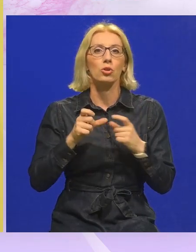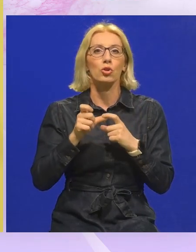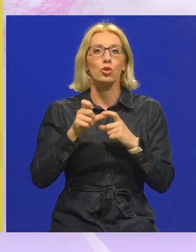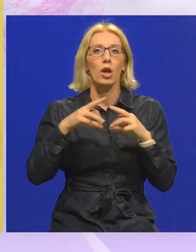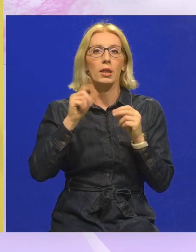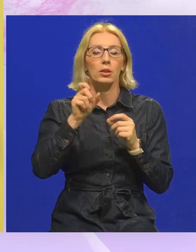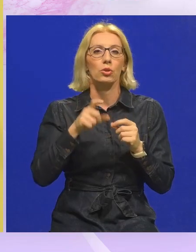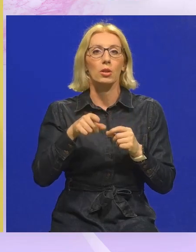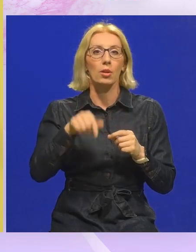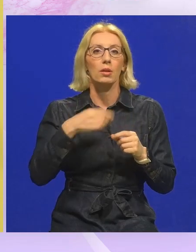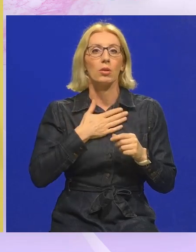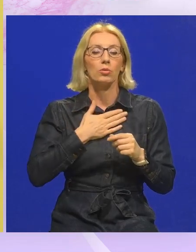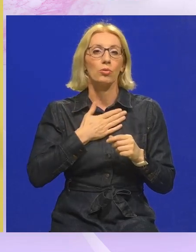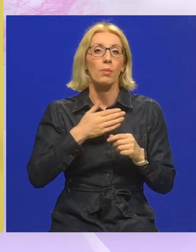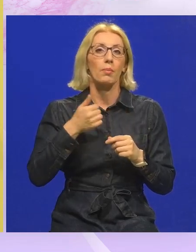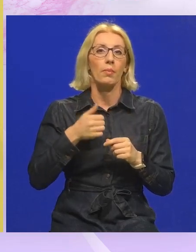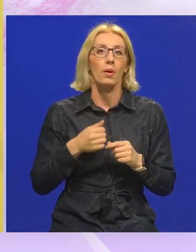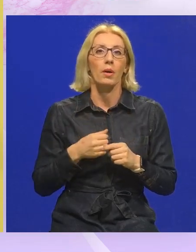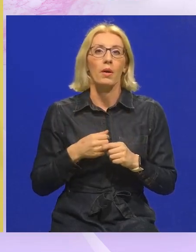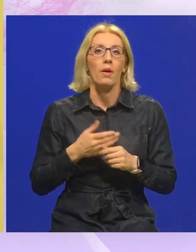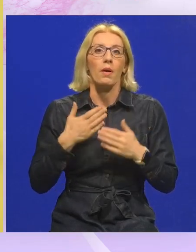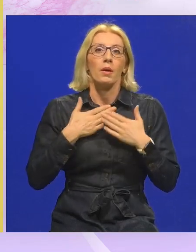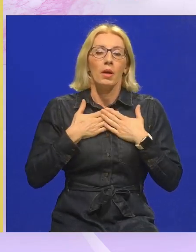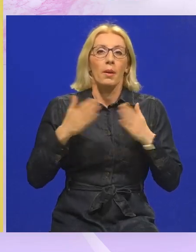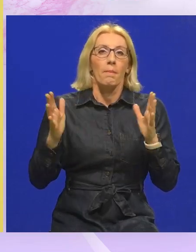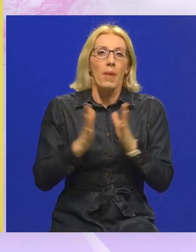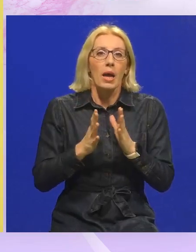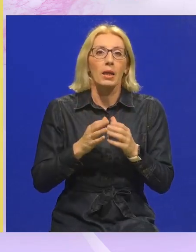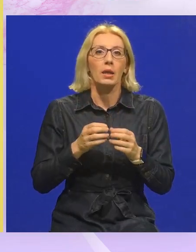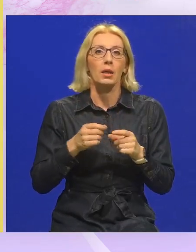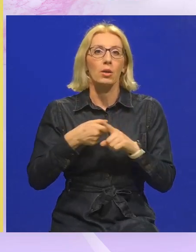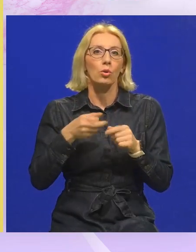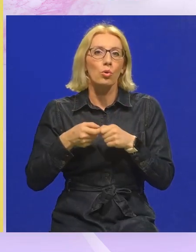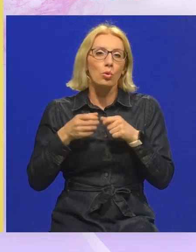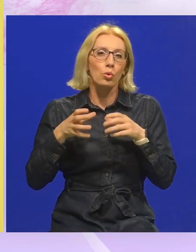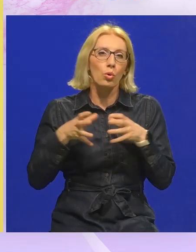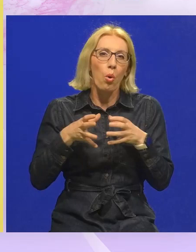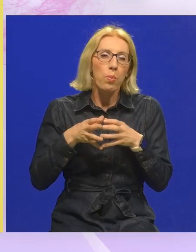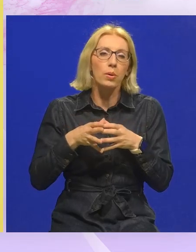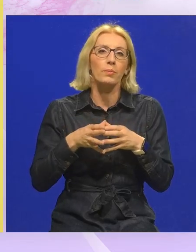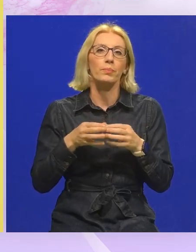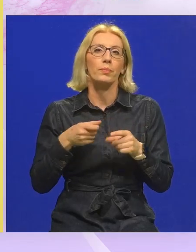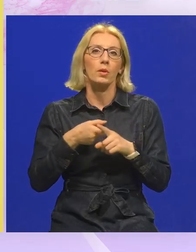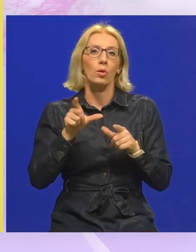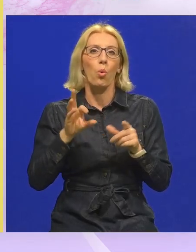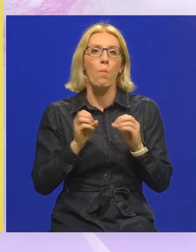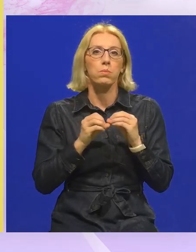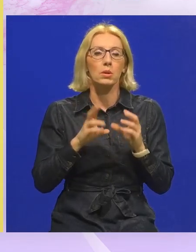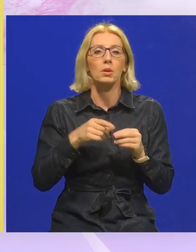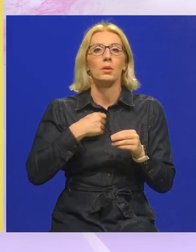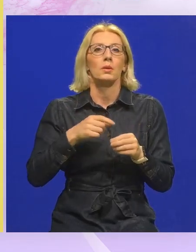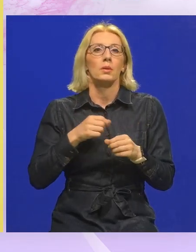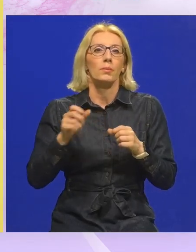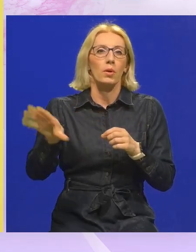za nas jedna velika manifestacija, za naš mali klub, gdje smo se izborili, gdje